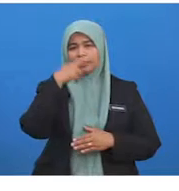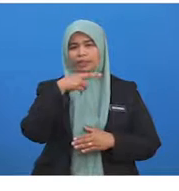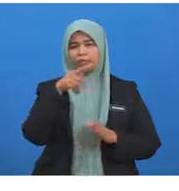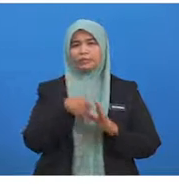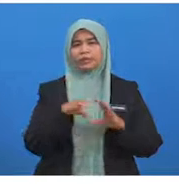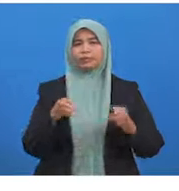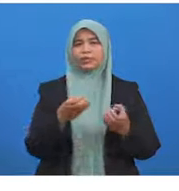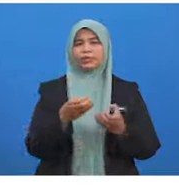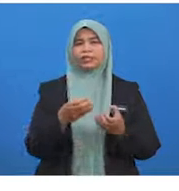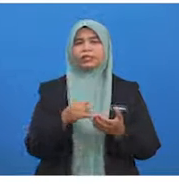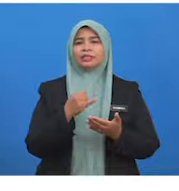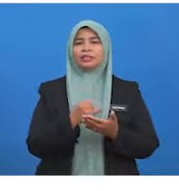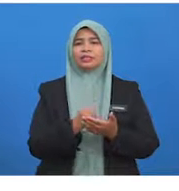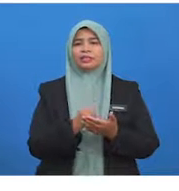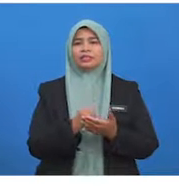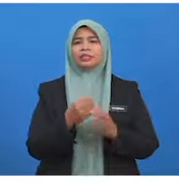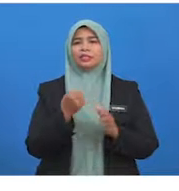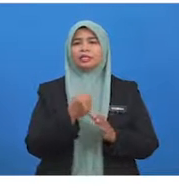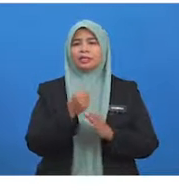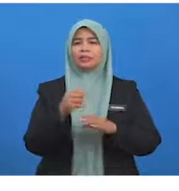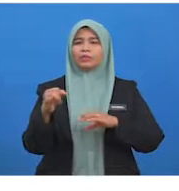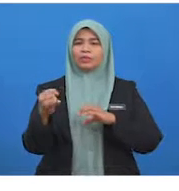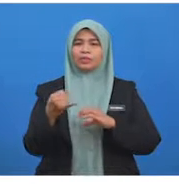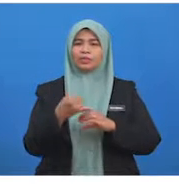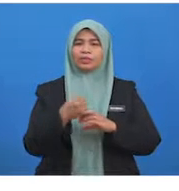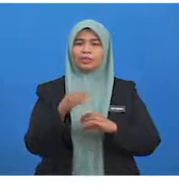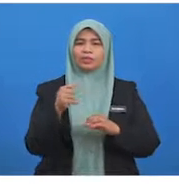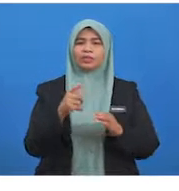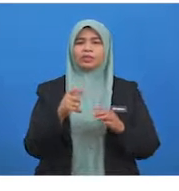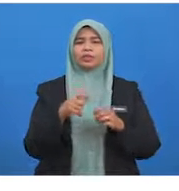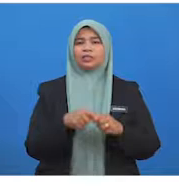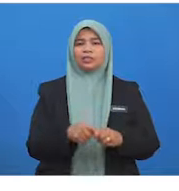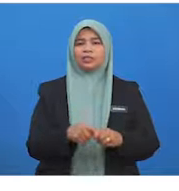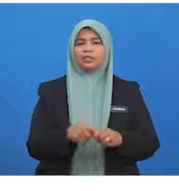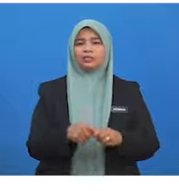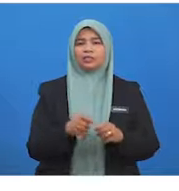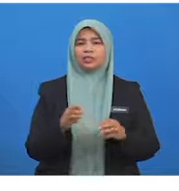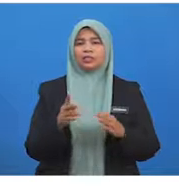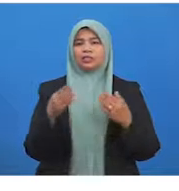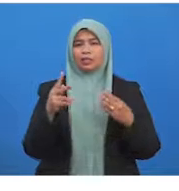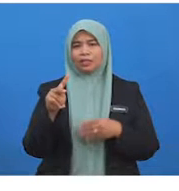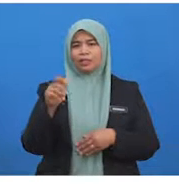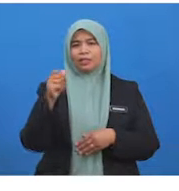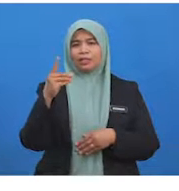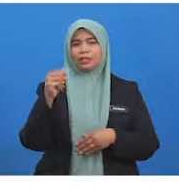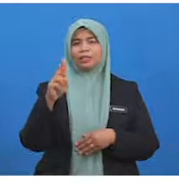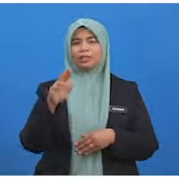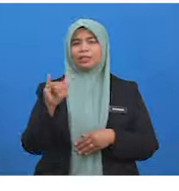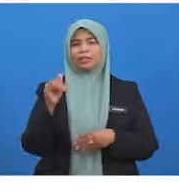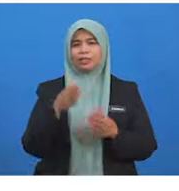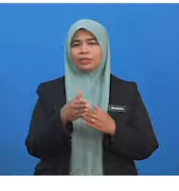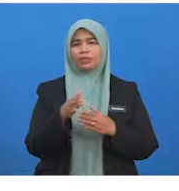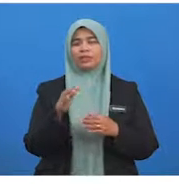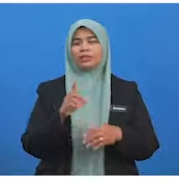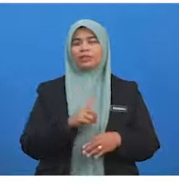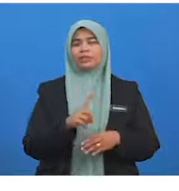ditentukan kadarnya oleh syarak. Sama ada ia merupakan hak Allah atau hak manusia.